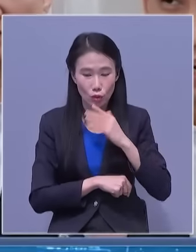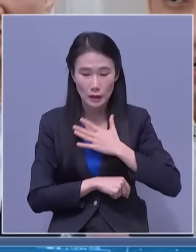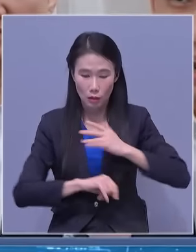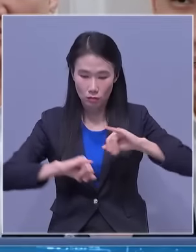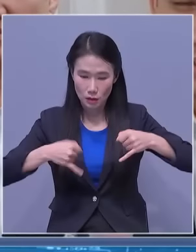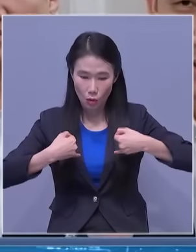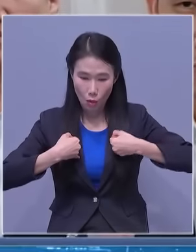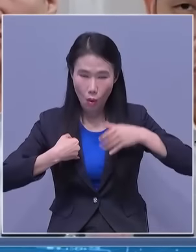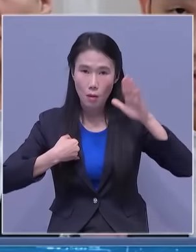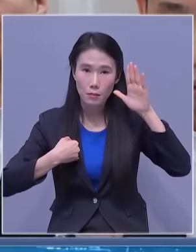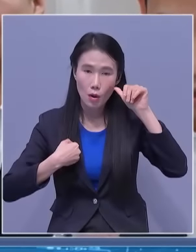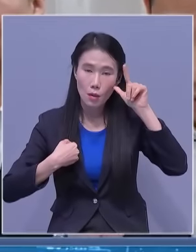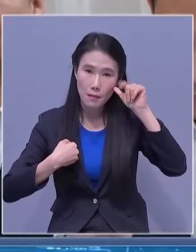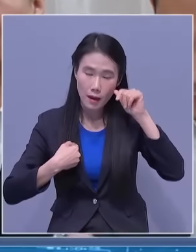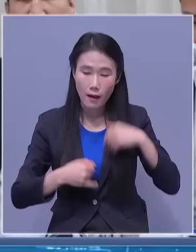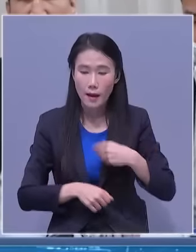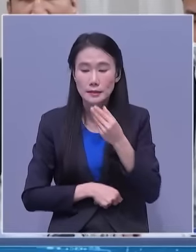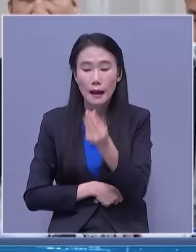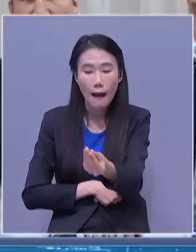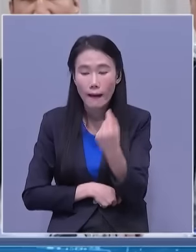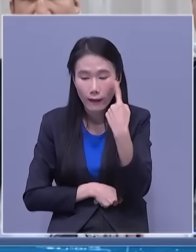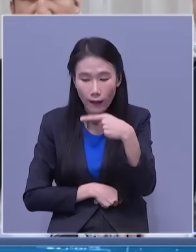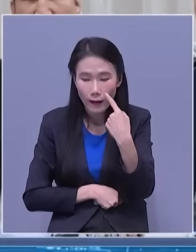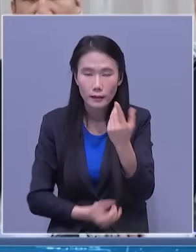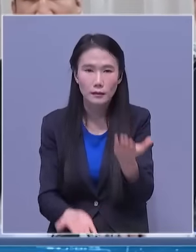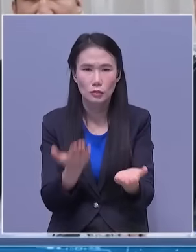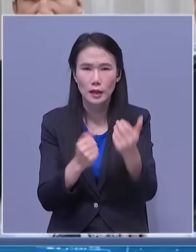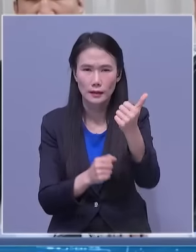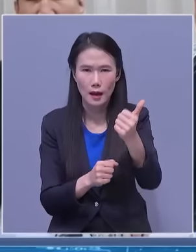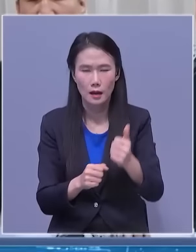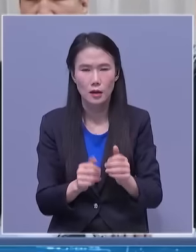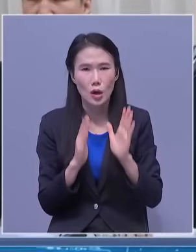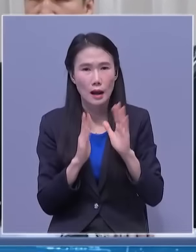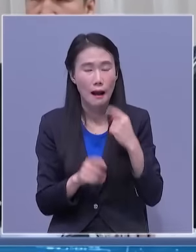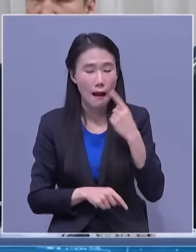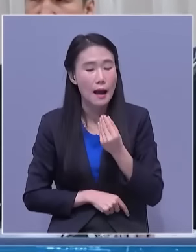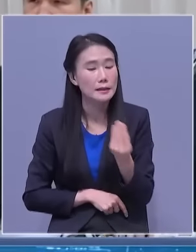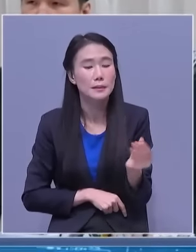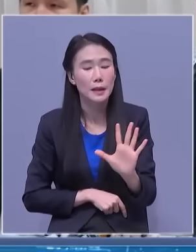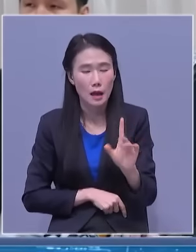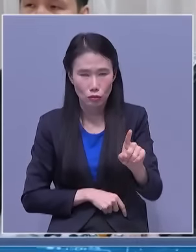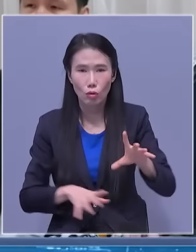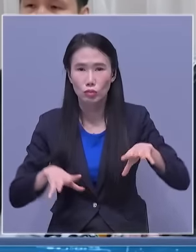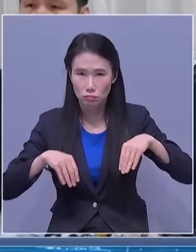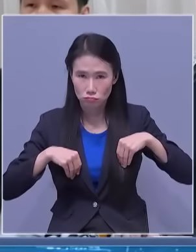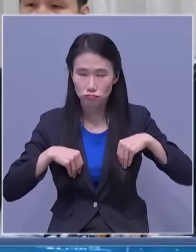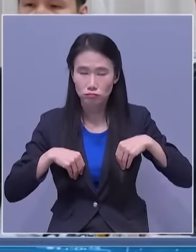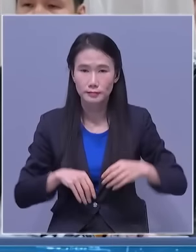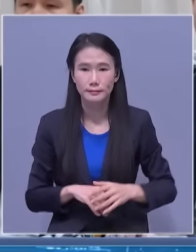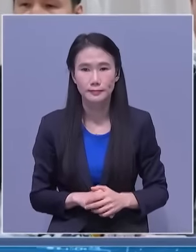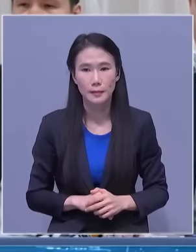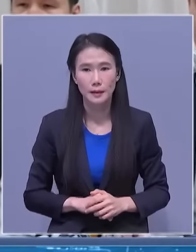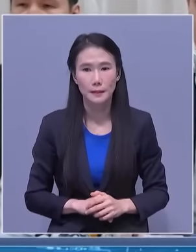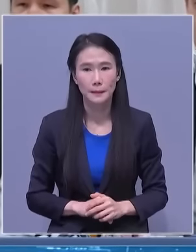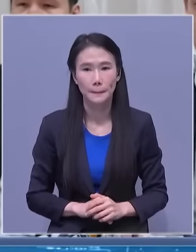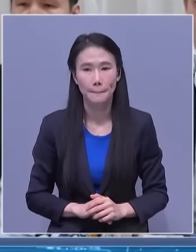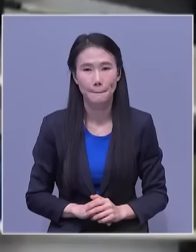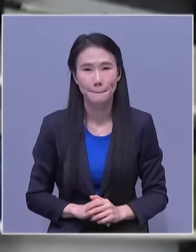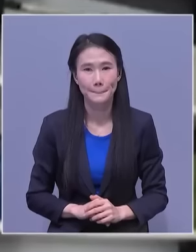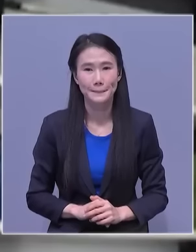ของพ่อแม่จะยกให้ใครก็ได้คนที่ไม่ได้ก็ต้องยอมรับอาจารย์บอกแบบนี้อ่ะฟังหน่อยนะครับ